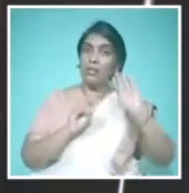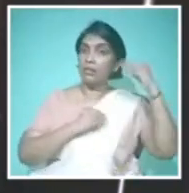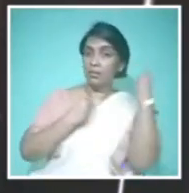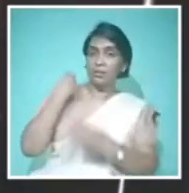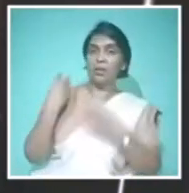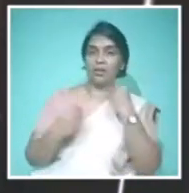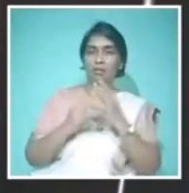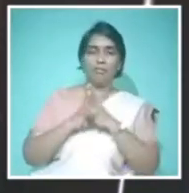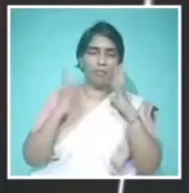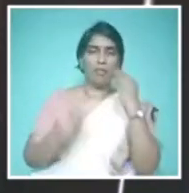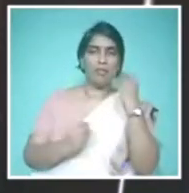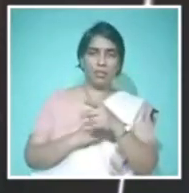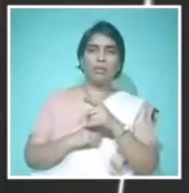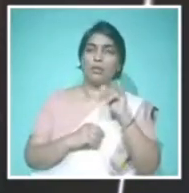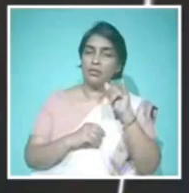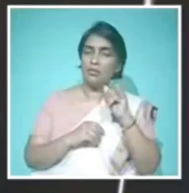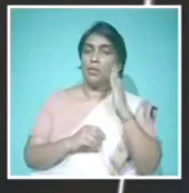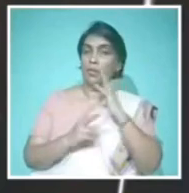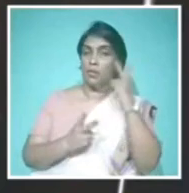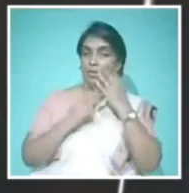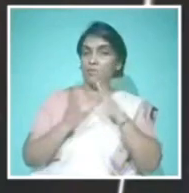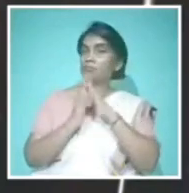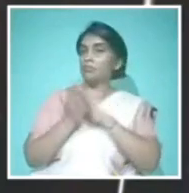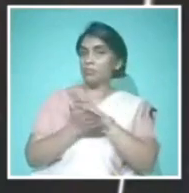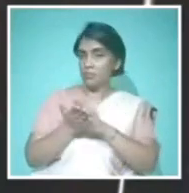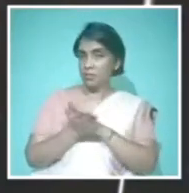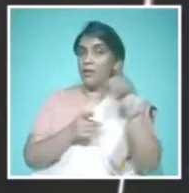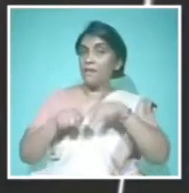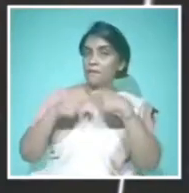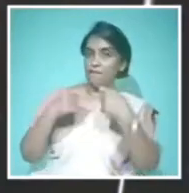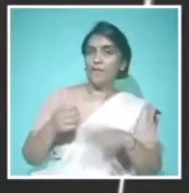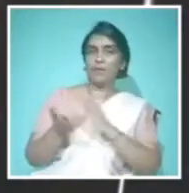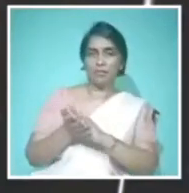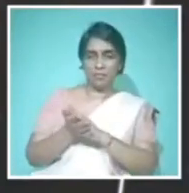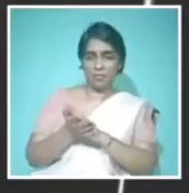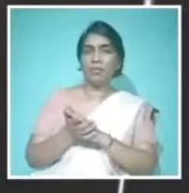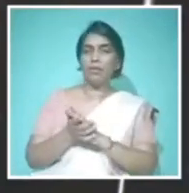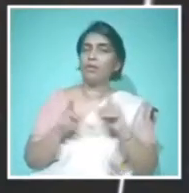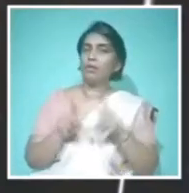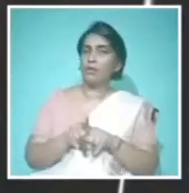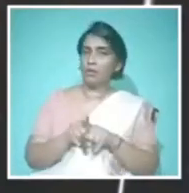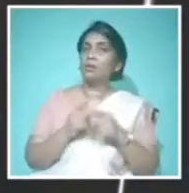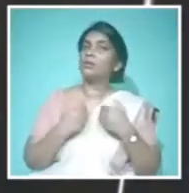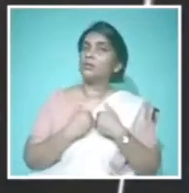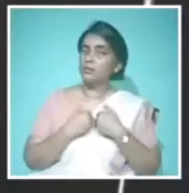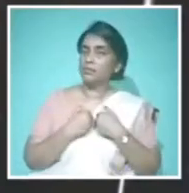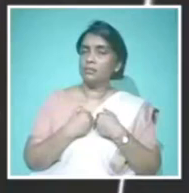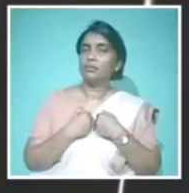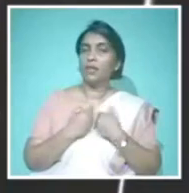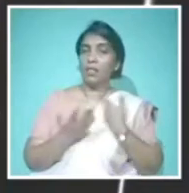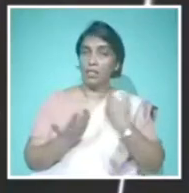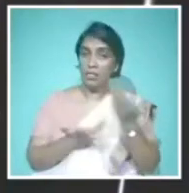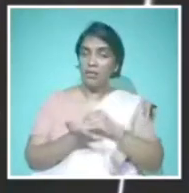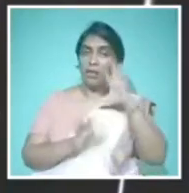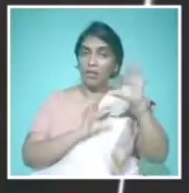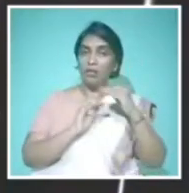පරිත්‍යාගශීලීන් ගණනාවක් ඉදිරිපත් වෙලා තියෙනවා සමහර සංචාරක නිවාස ඔවුන්ගේ වියදමින් සකස් කරන්නේ ඊට අතිරේකව අපි මේ තව තෝරගත්තු